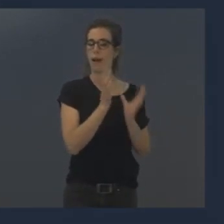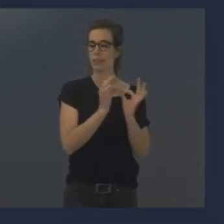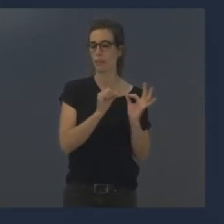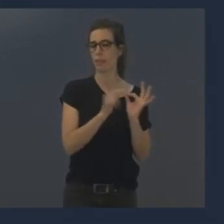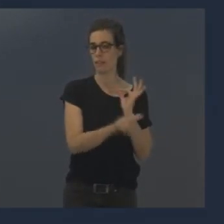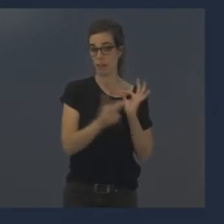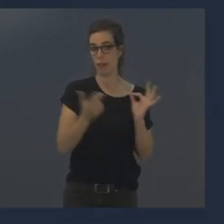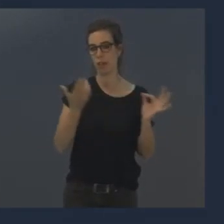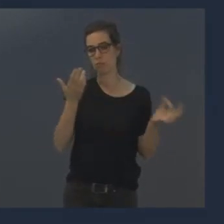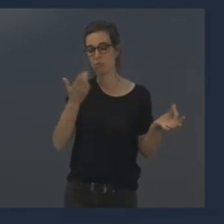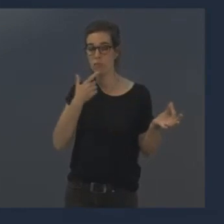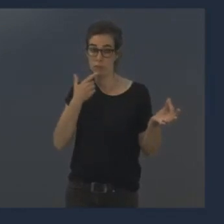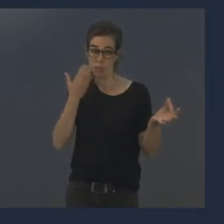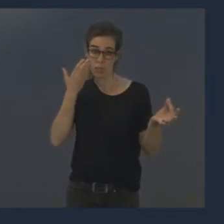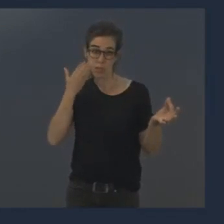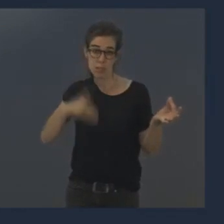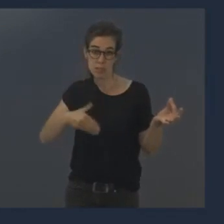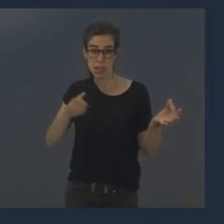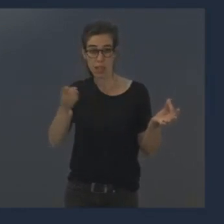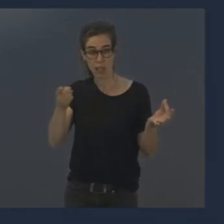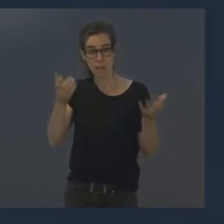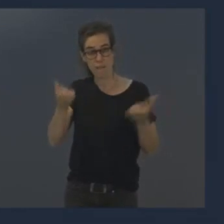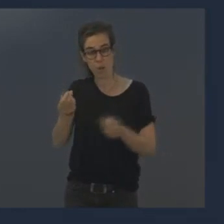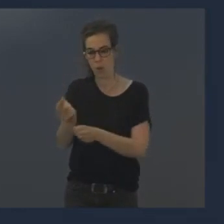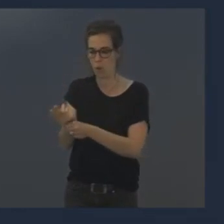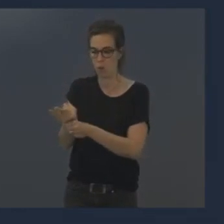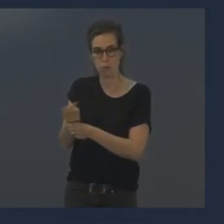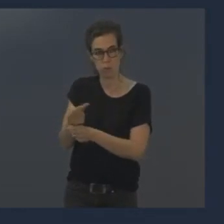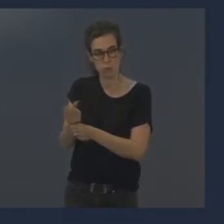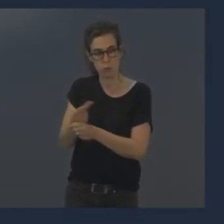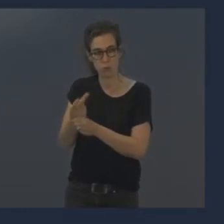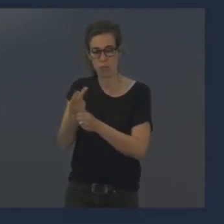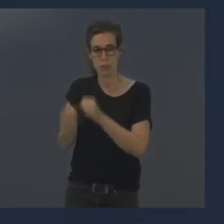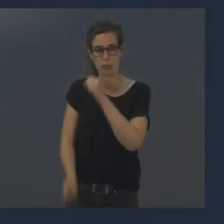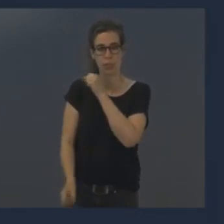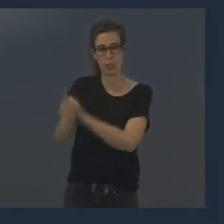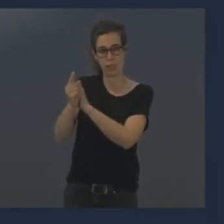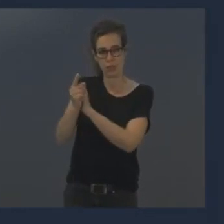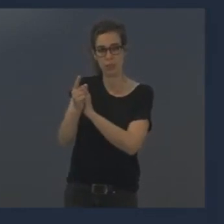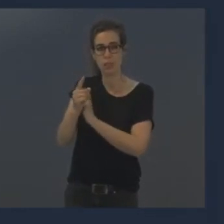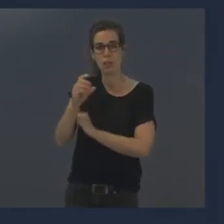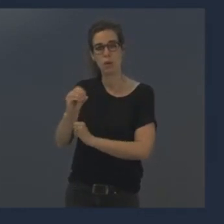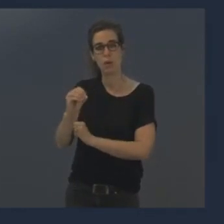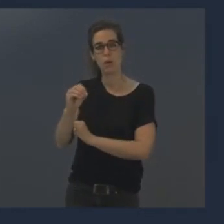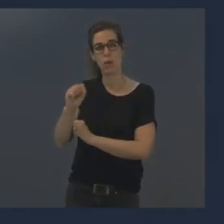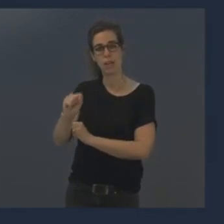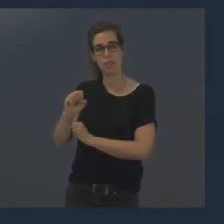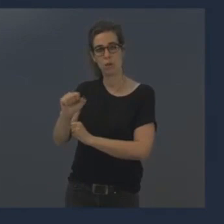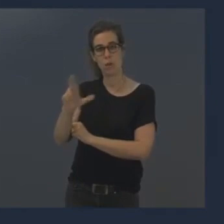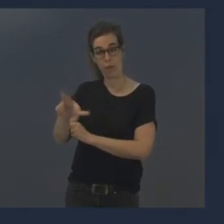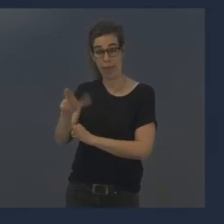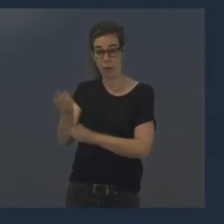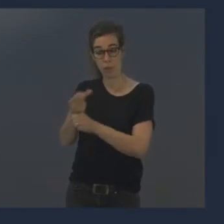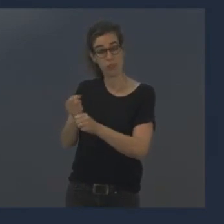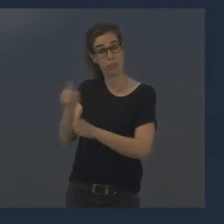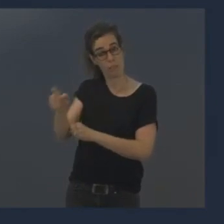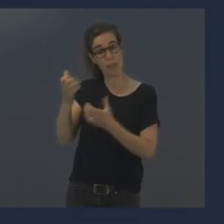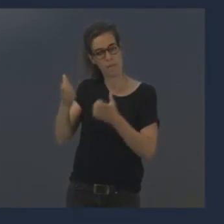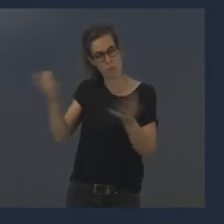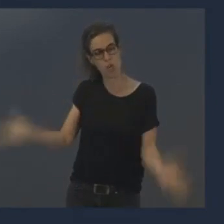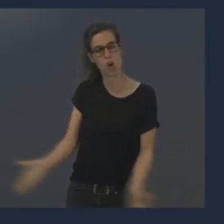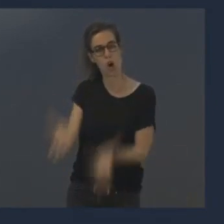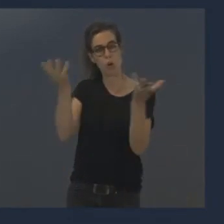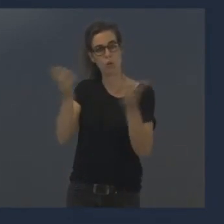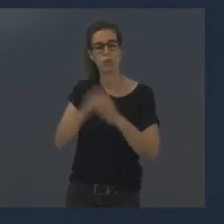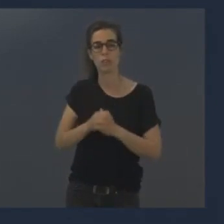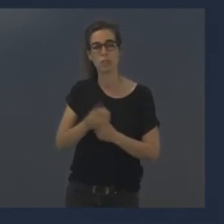à OSER, un outil innovant et une force de frappe efficace créée par Jean-Jacques Ayrault. La possibilité d'intégrer